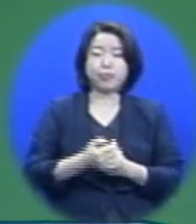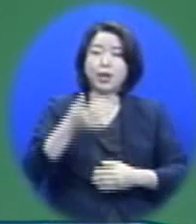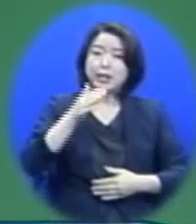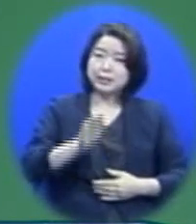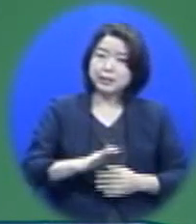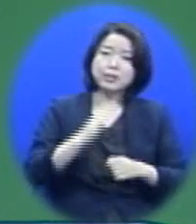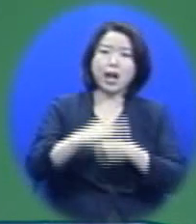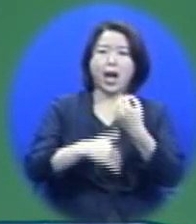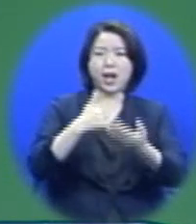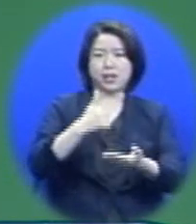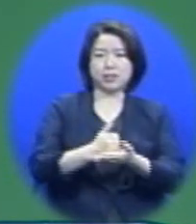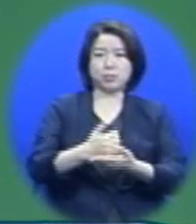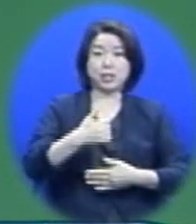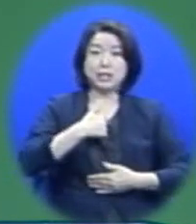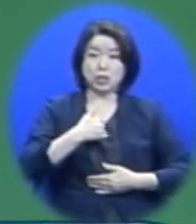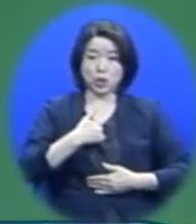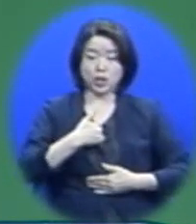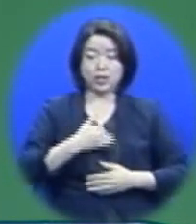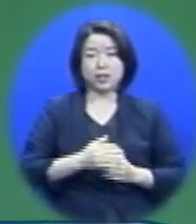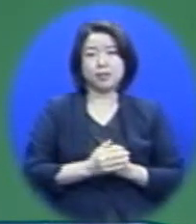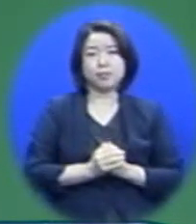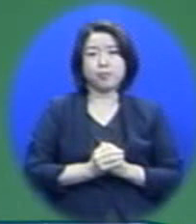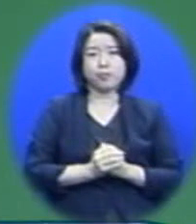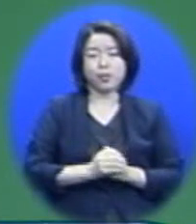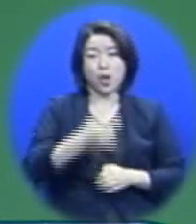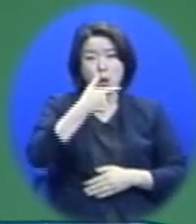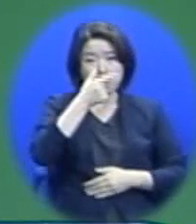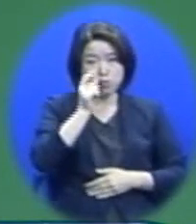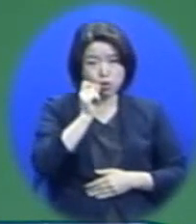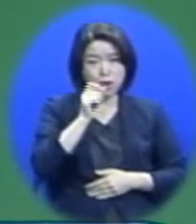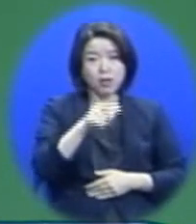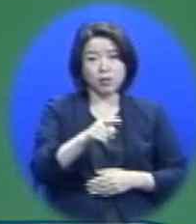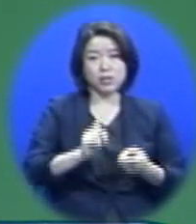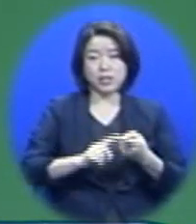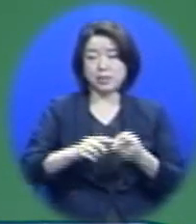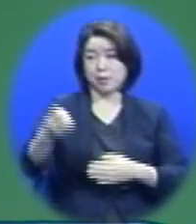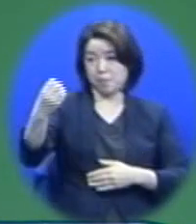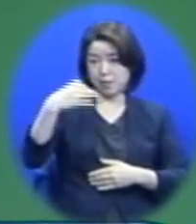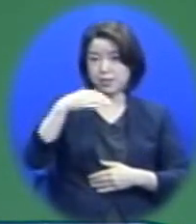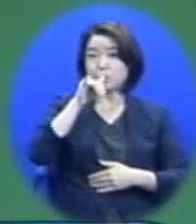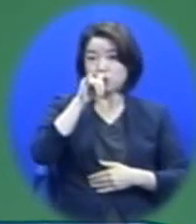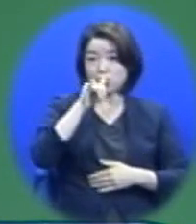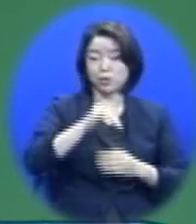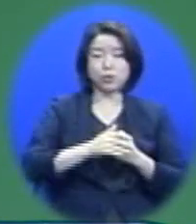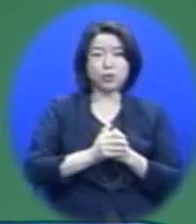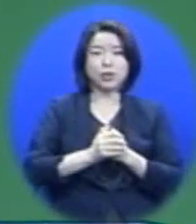그런데 하나님께서는 그런 저에게 부족한 것에 대해서 말씀하셨는데